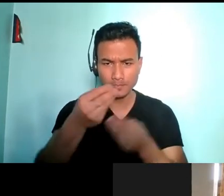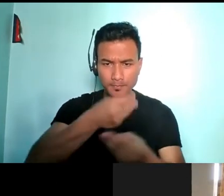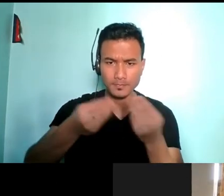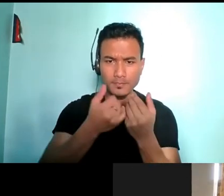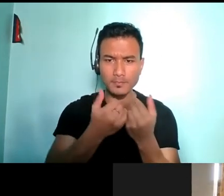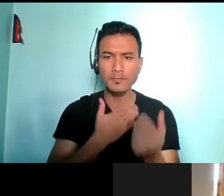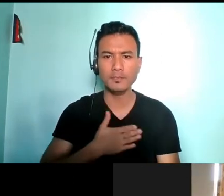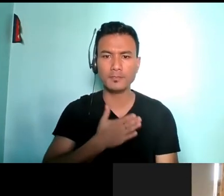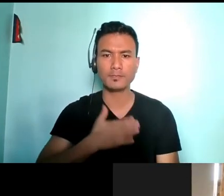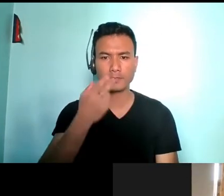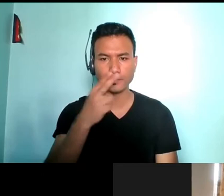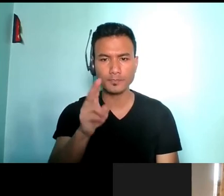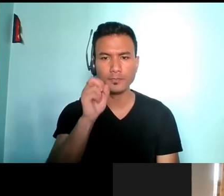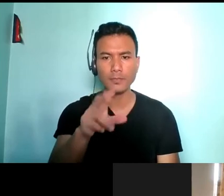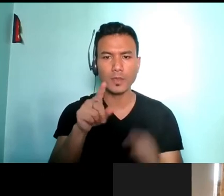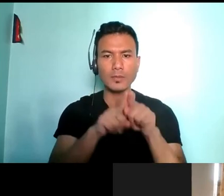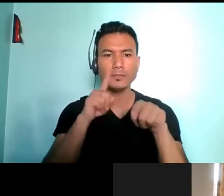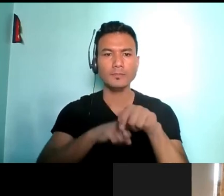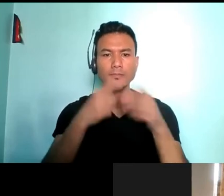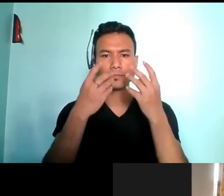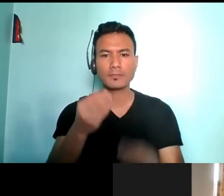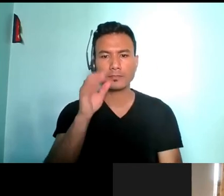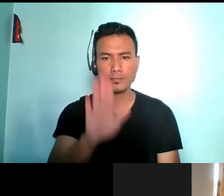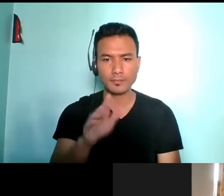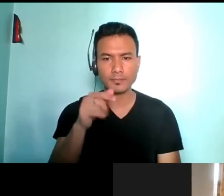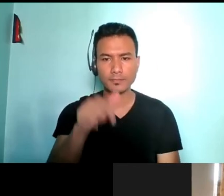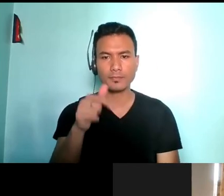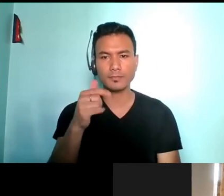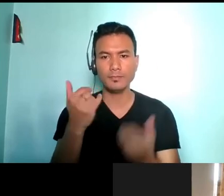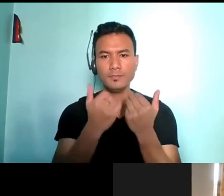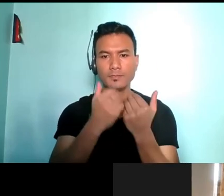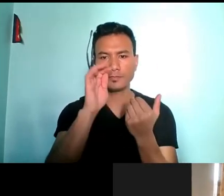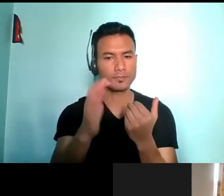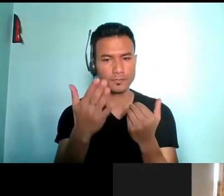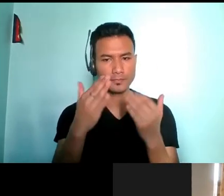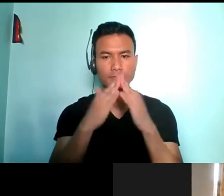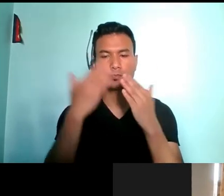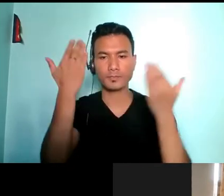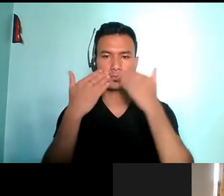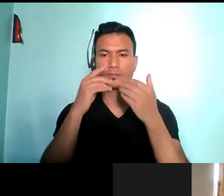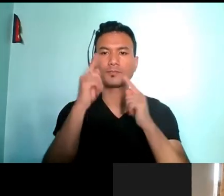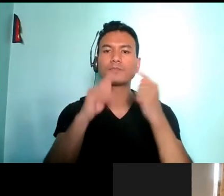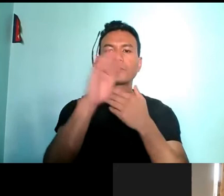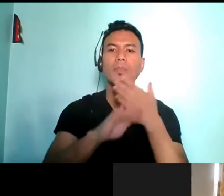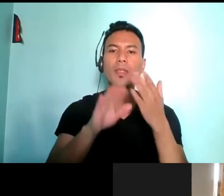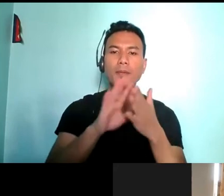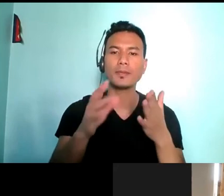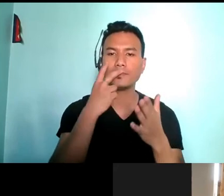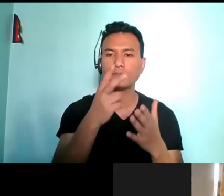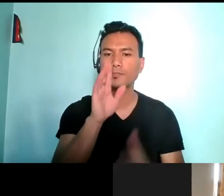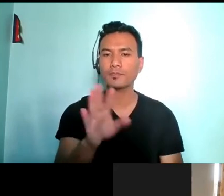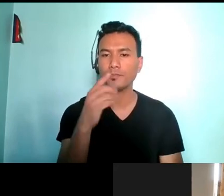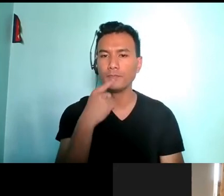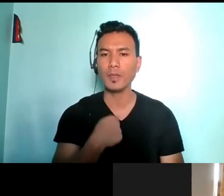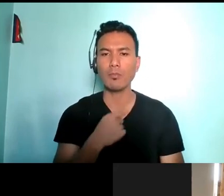थियो तर पनि टाइम लिमिट भएर अहिले सकिरहेको छैन तर डोमेस्टिक भाइलेन्सलाई चाहिँ कुन हिसाबले हेरिरहेको छु भन्दाखेरि मलाई